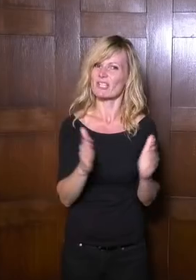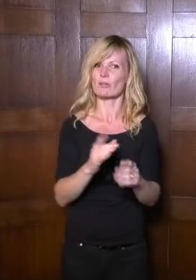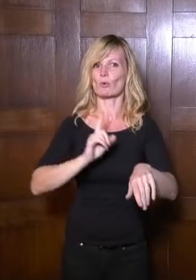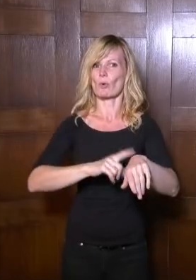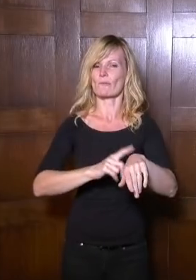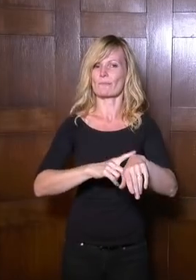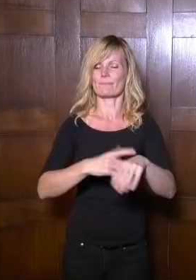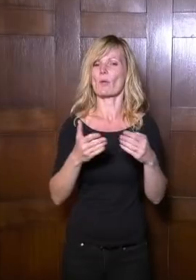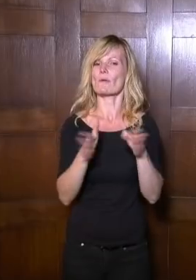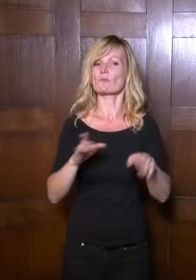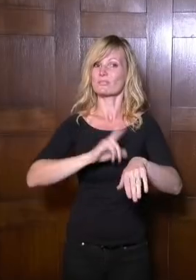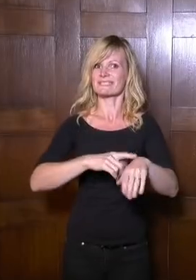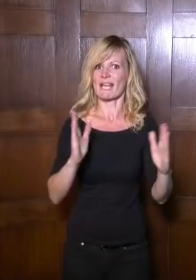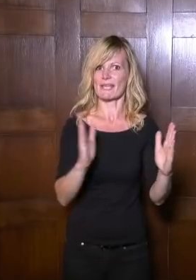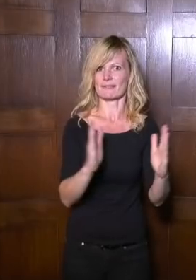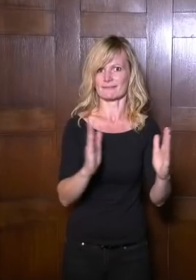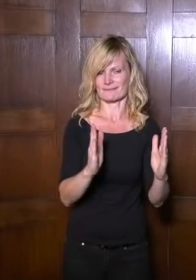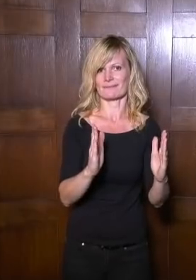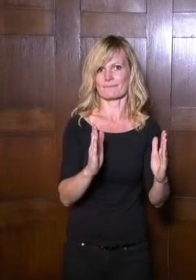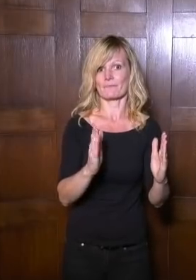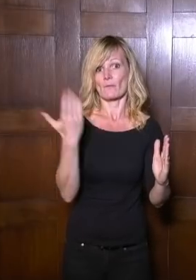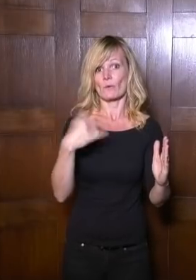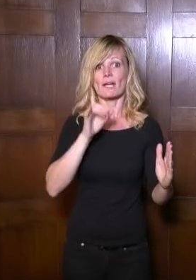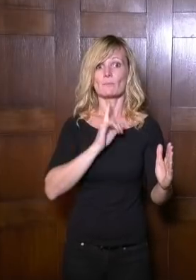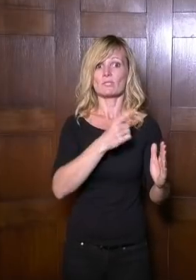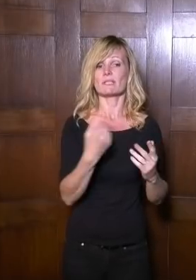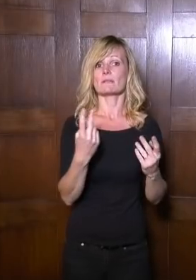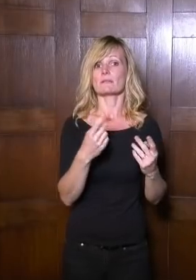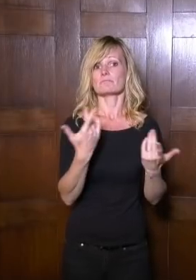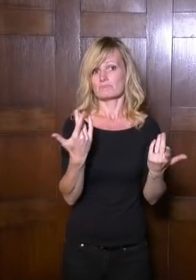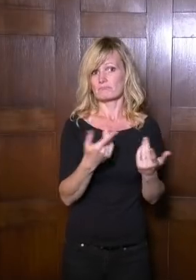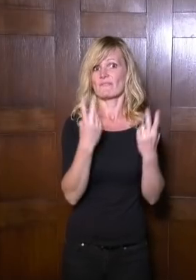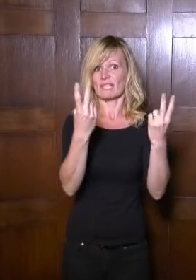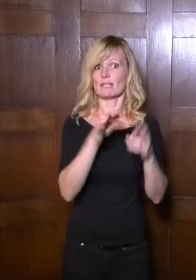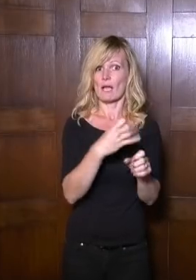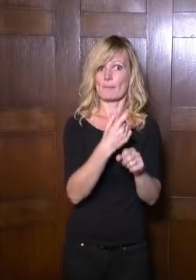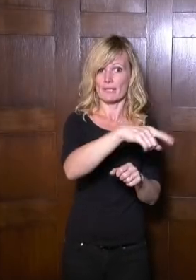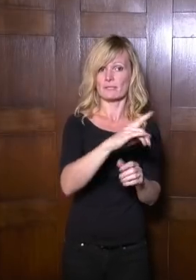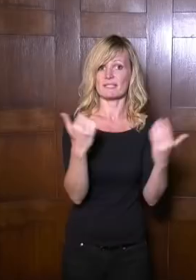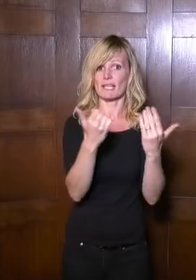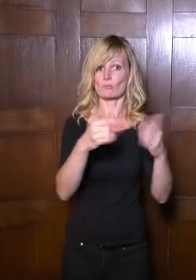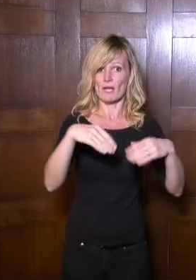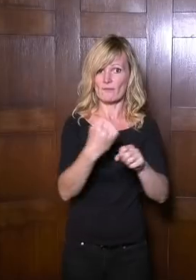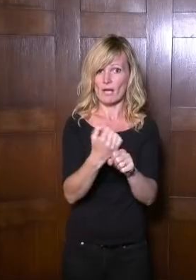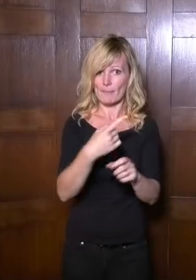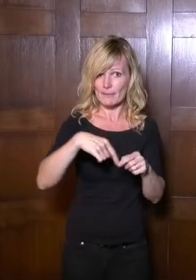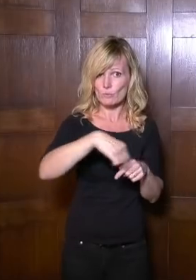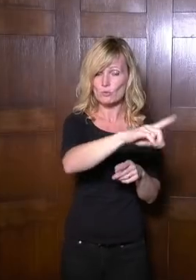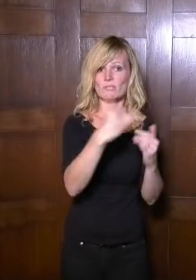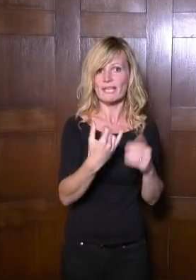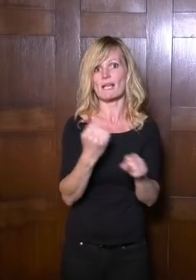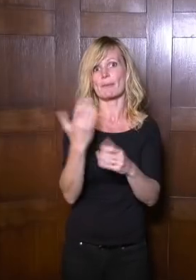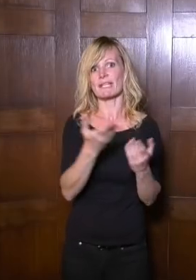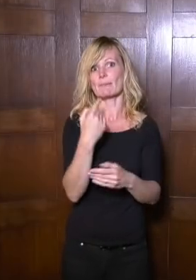Öffnungszeiten der Einrichtungen. Und die Mutti, die halt vorher systemrelevant war, um 6 ihren Dienst tun konnte, jetzt von ihrem Arbeitgeber gesagt bekommt, ja,